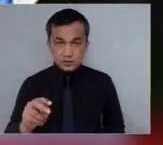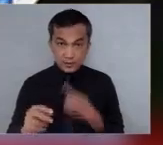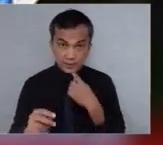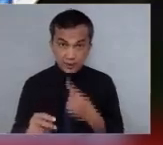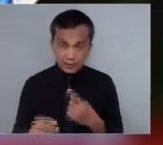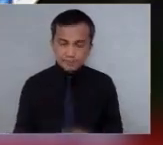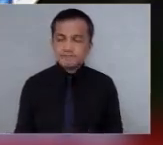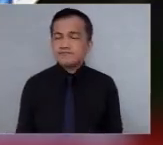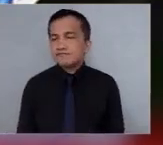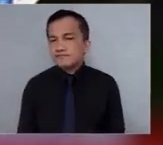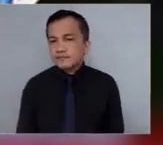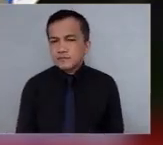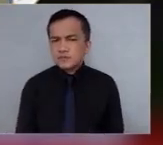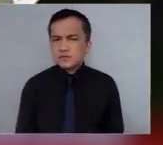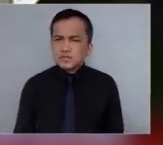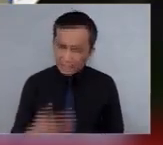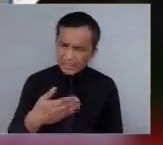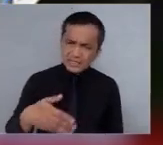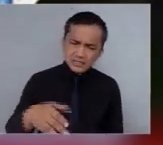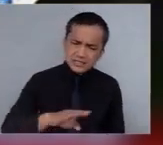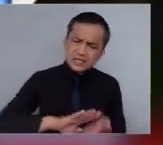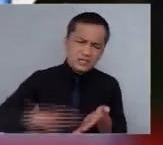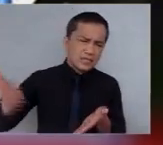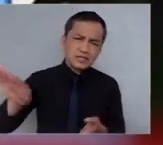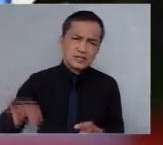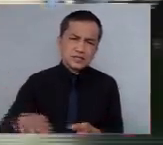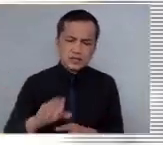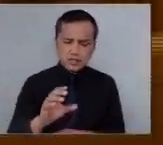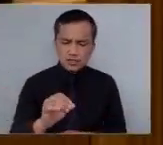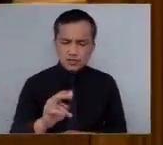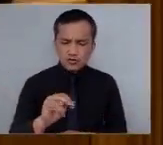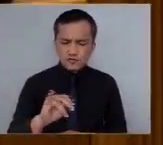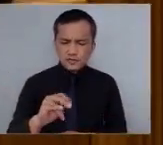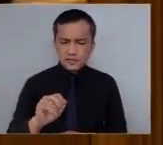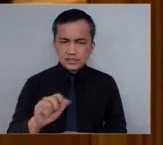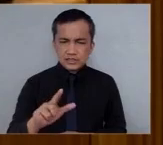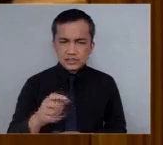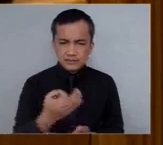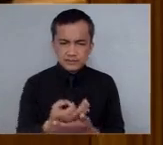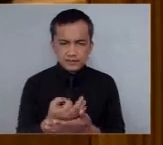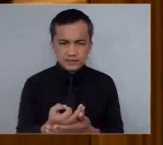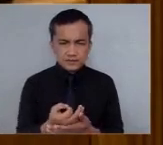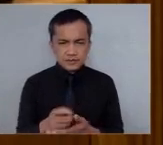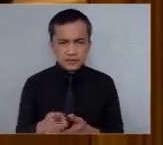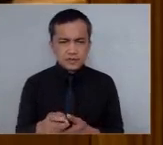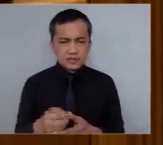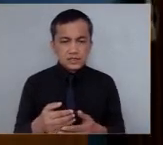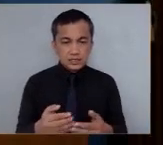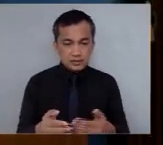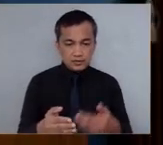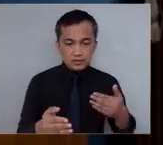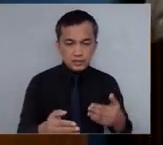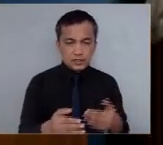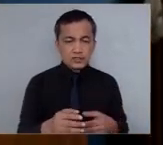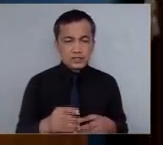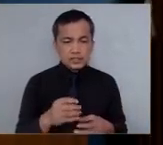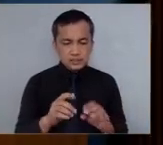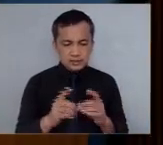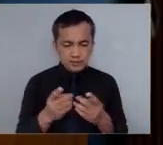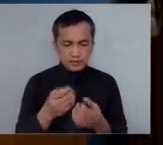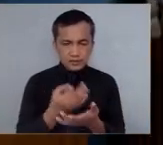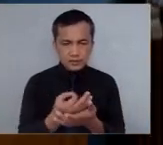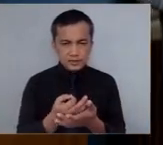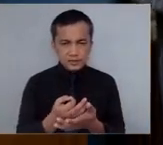oo, tanggalin na yung confidential fund. Nauna na rin pumabor ang Department of Finance na alisin ang